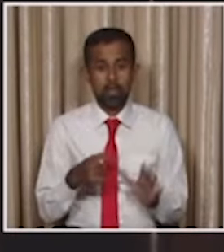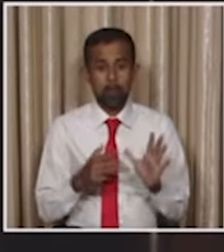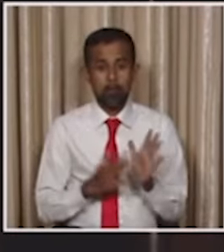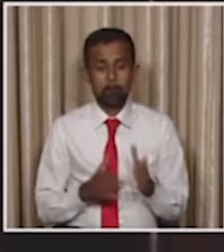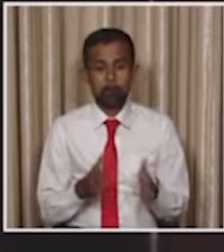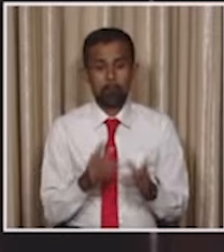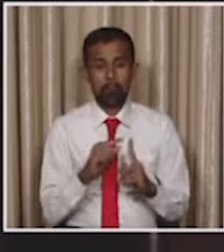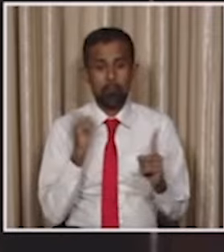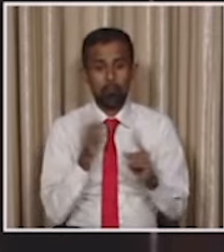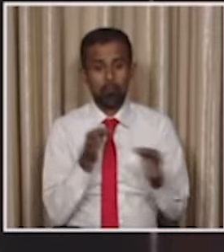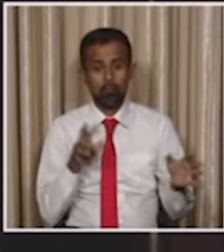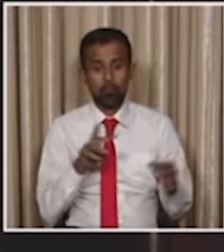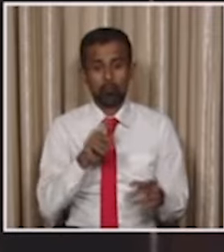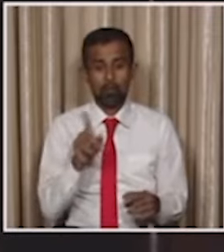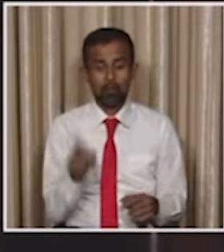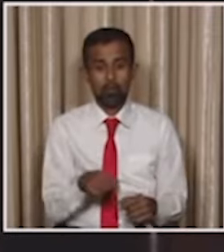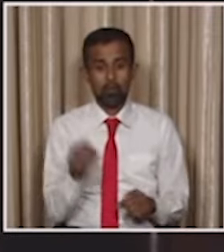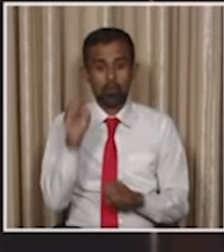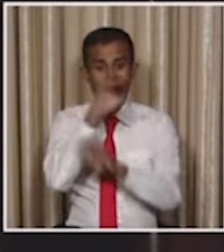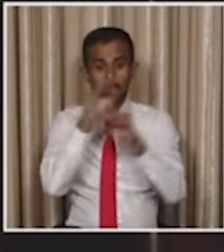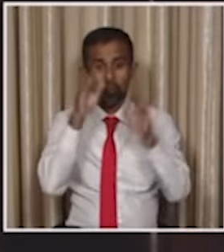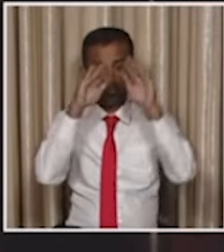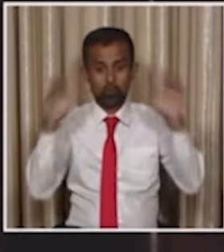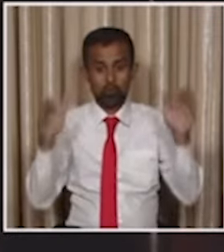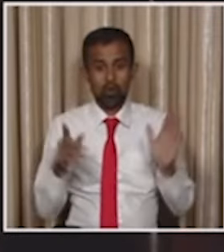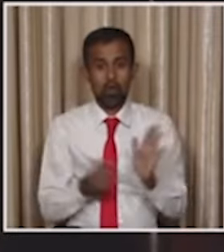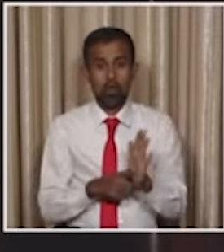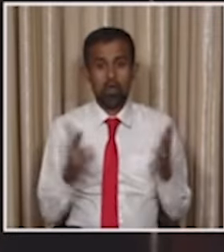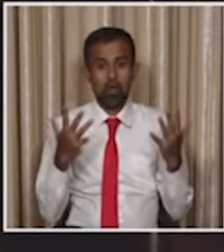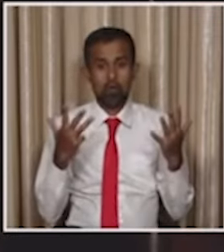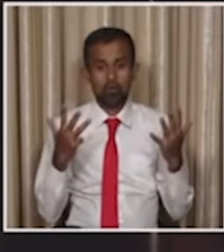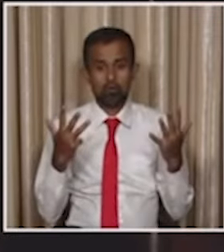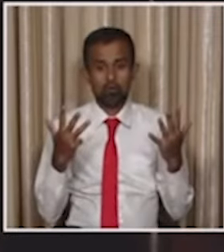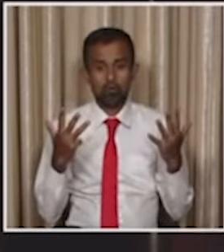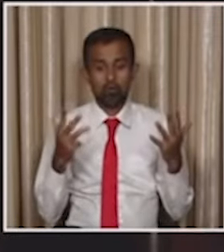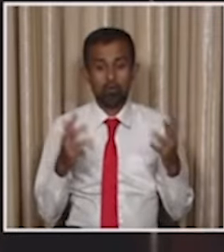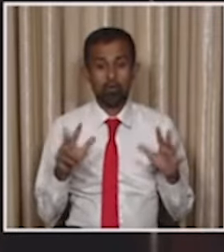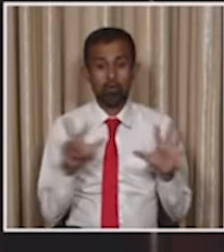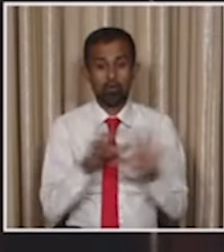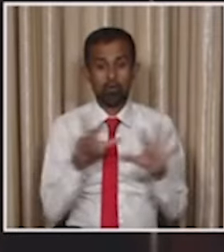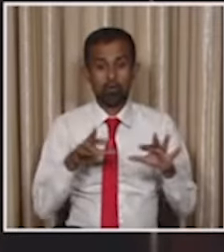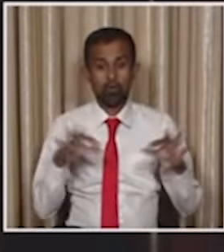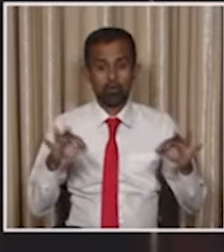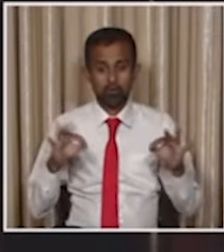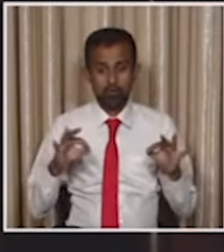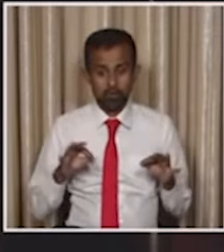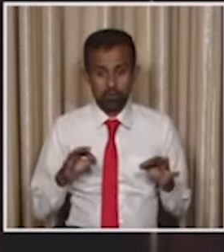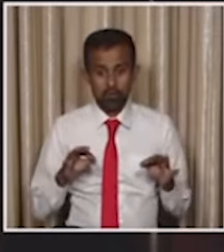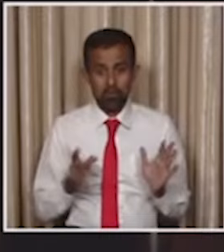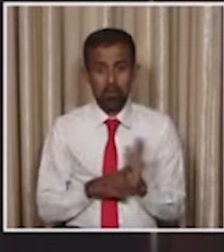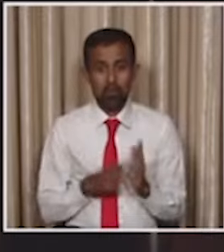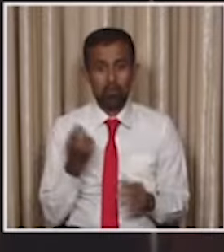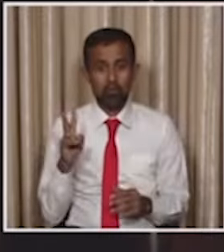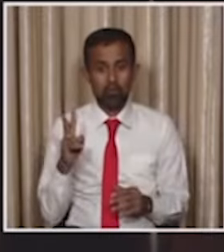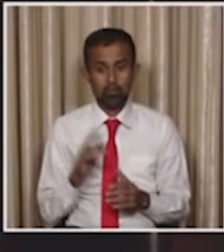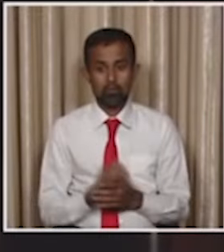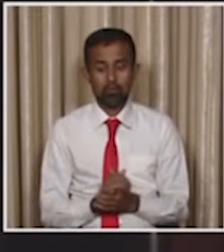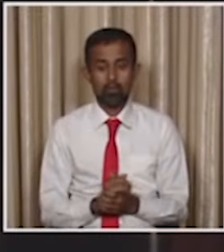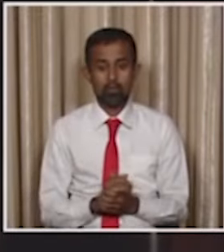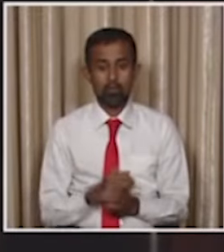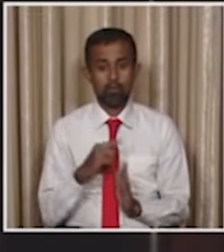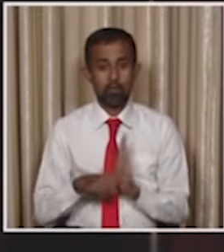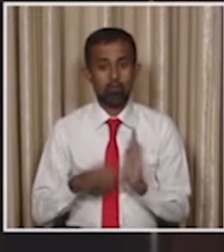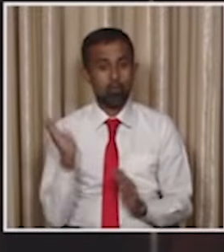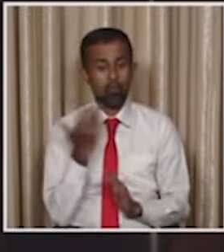පොසොන් කලාපේ විසියෙක් වනද තොරණට විතරක් රුපියල් ලක්ෂ අනුවයි. දහට සන්නිය එක්කට රුපියල් ලක්ෂ දොළහගානේ දිවයින